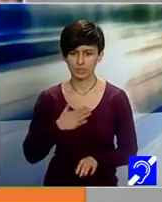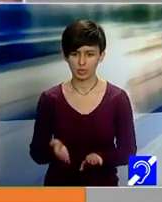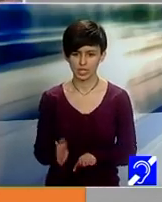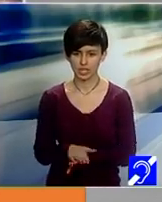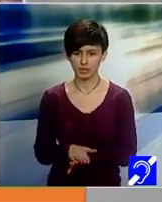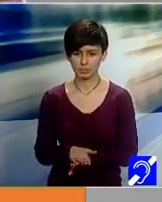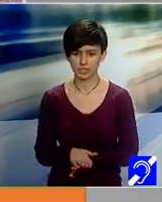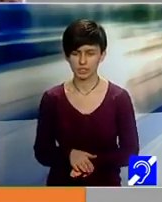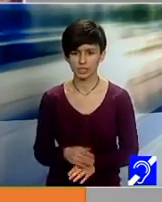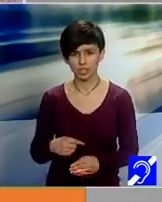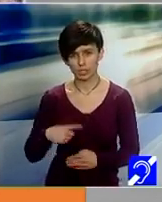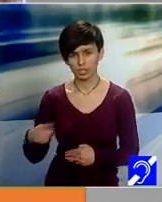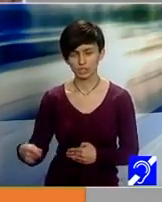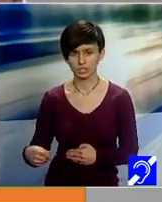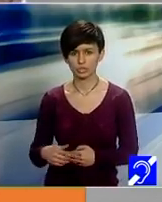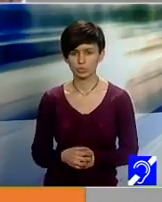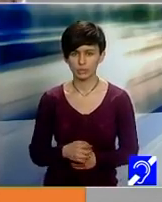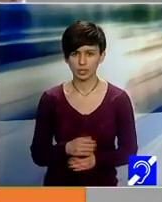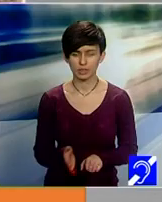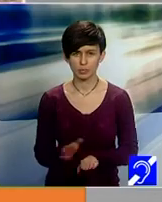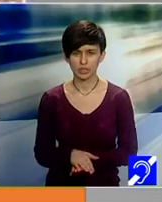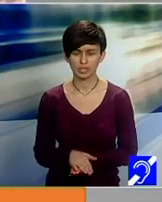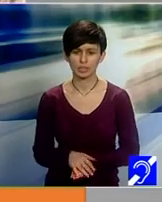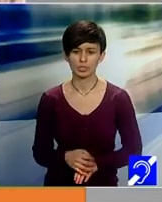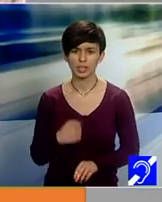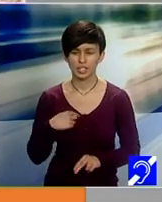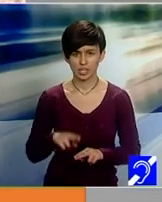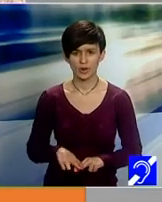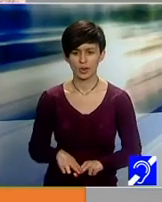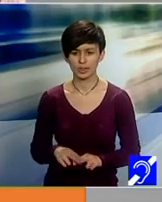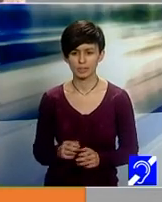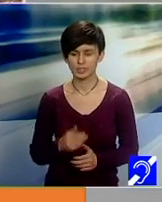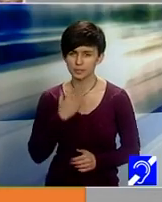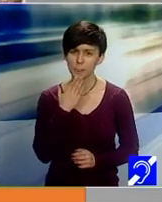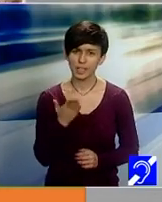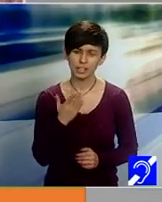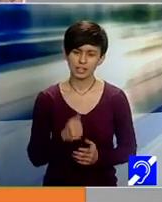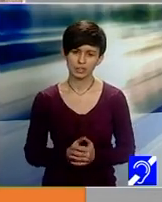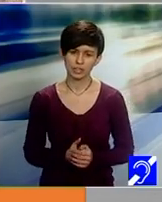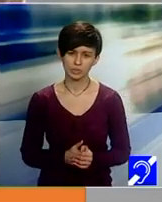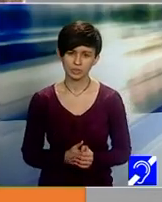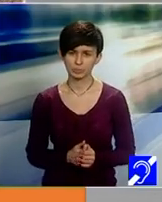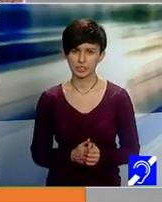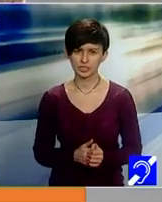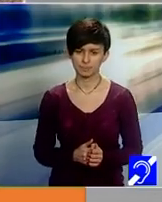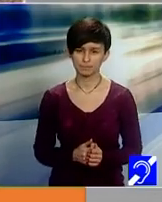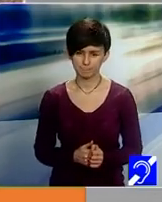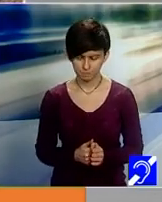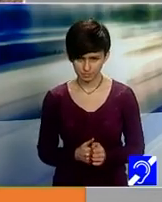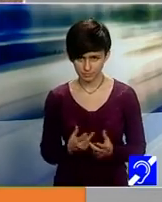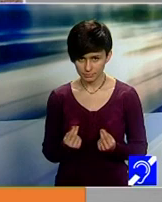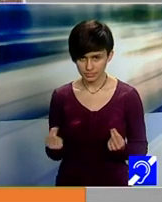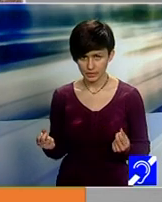lui de acum un an, am rămas eu în locul lui. Vă mulțumesc tare mult pentru intervenție.